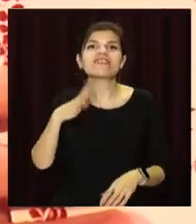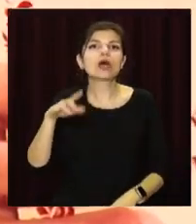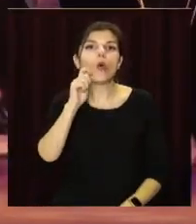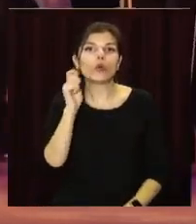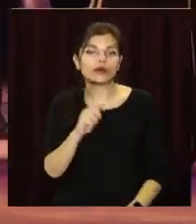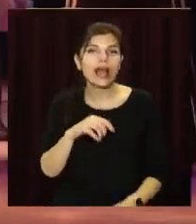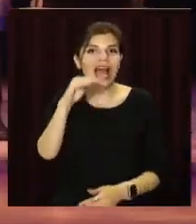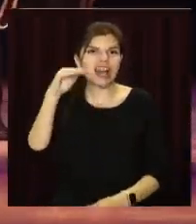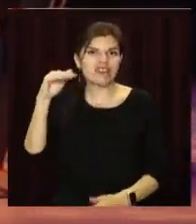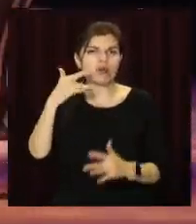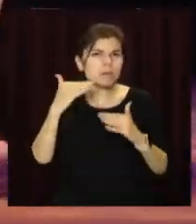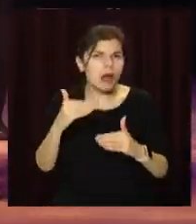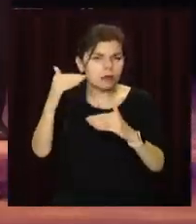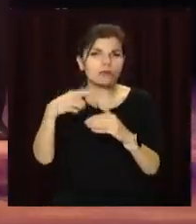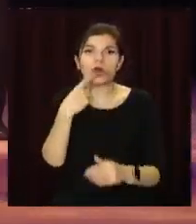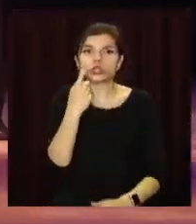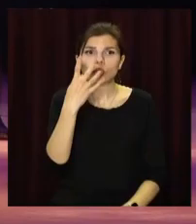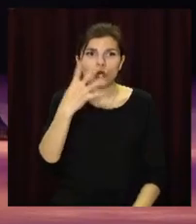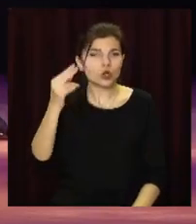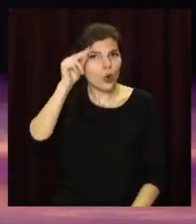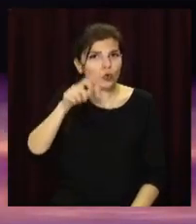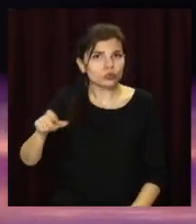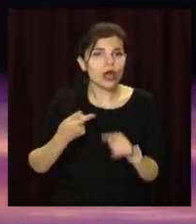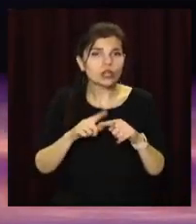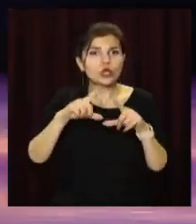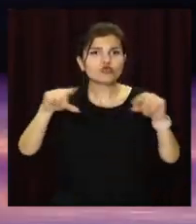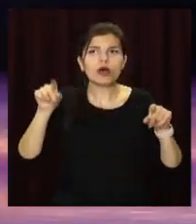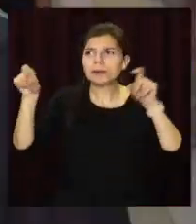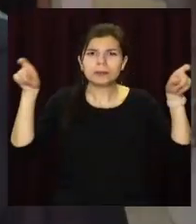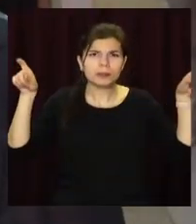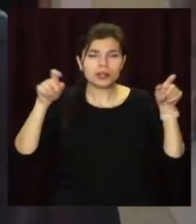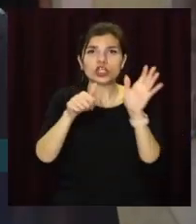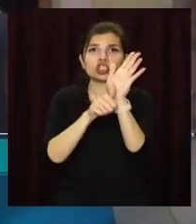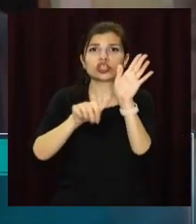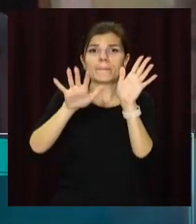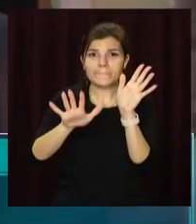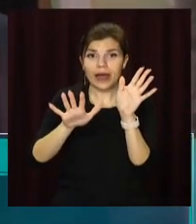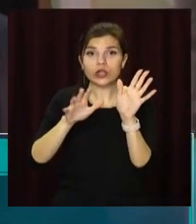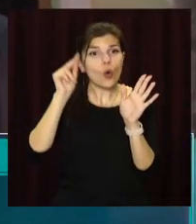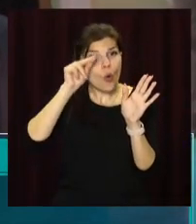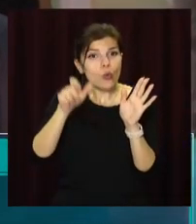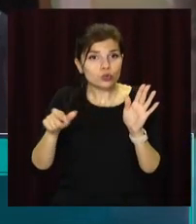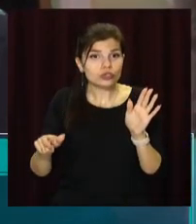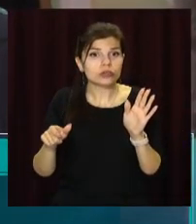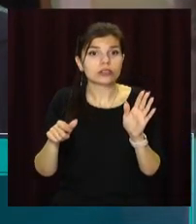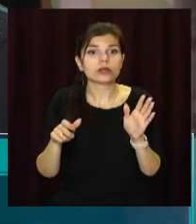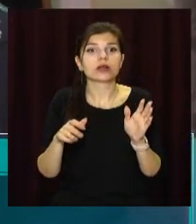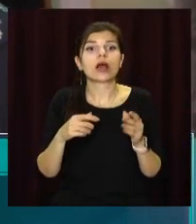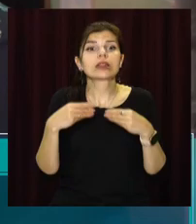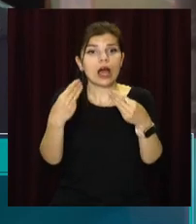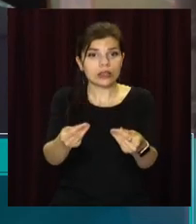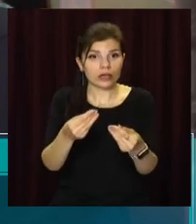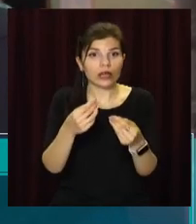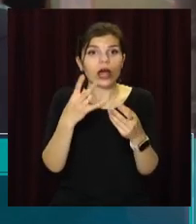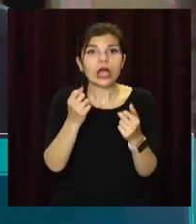Це 144 учні загальноосвітніх закладів міста, 65 учнів надали свої роботи на другий обласний